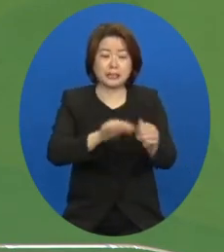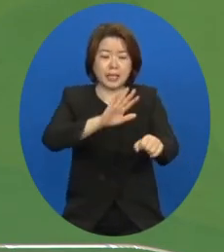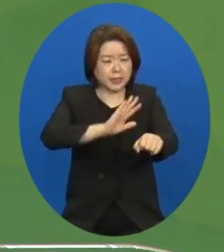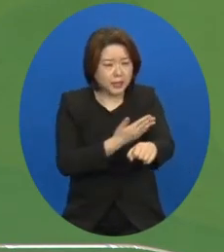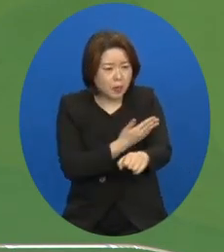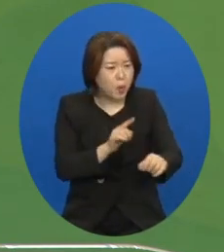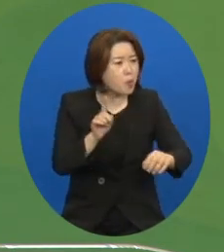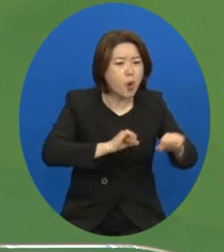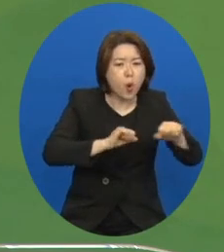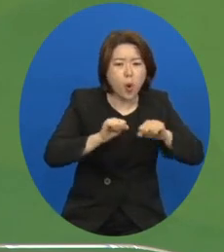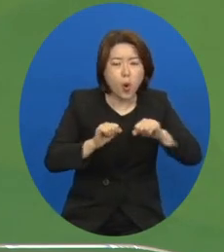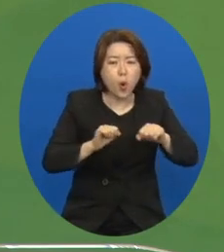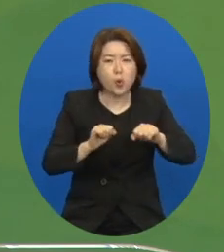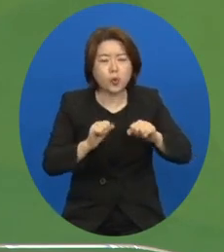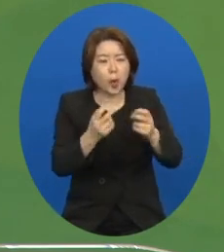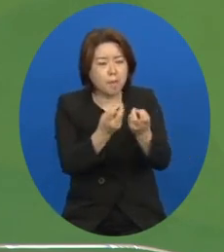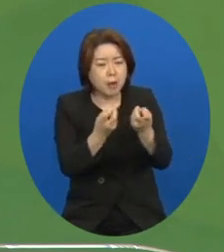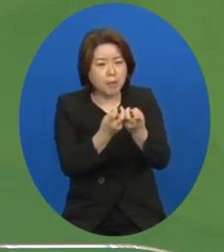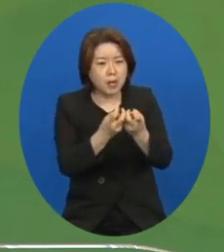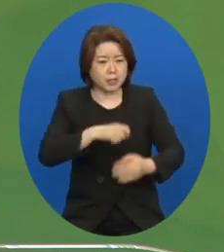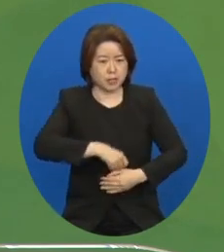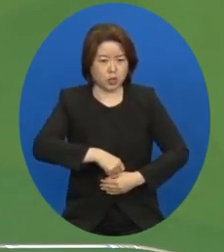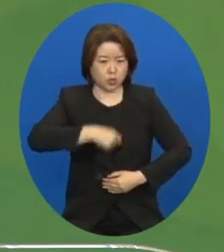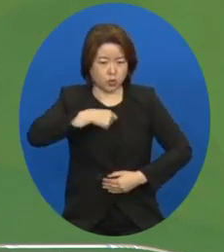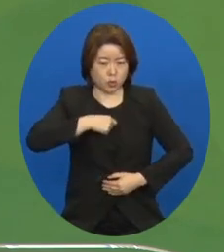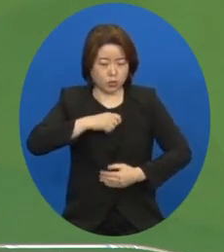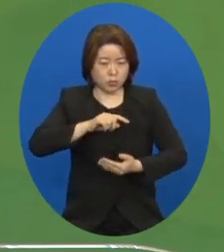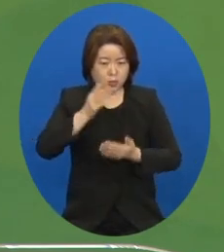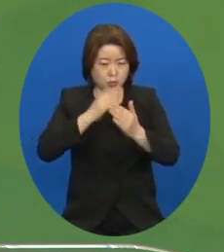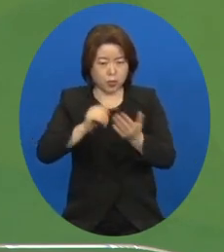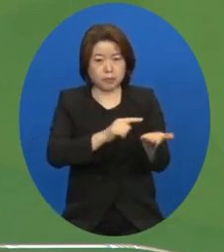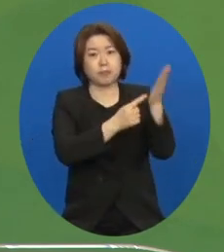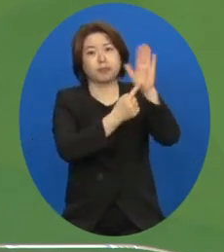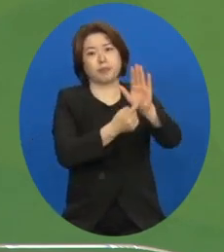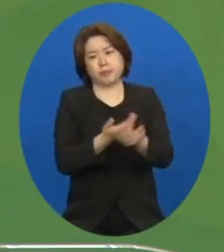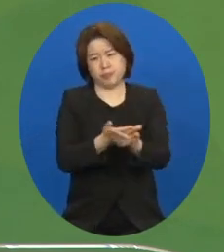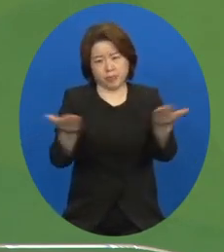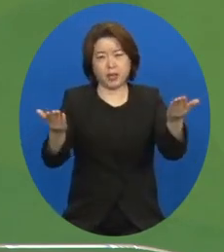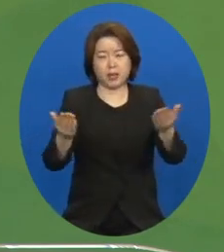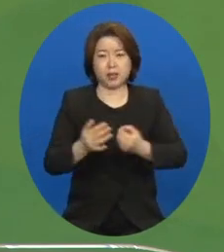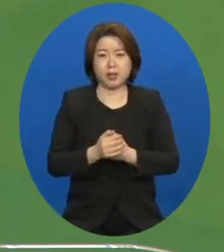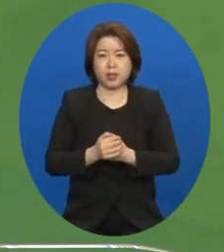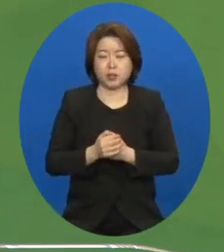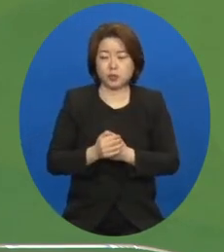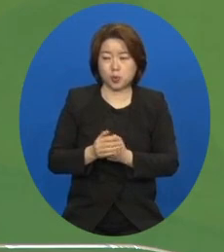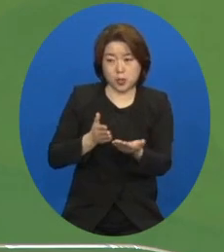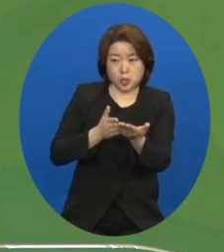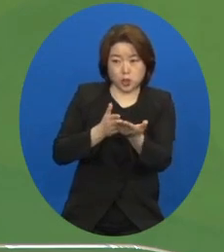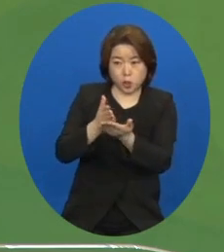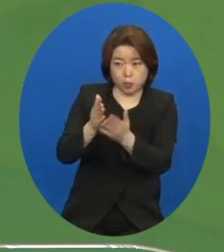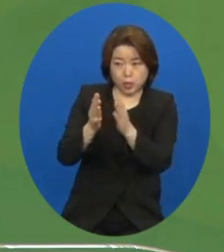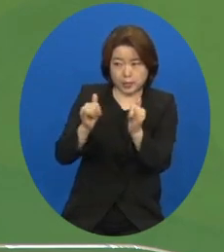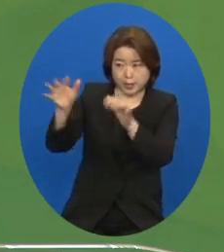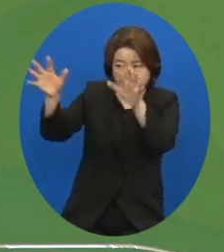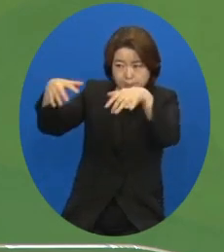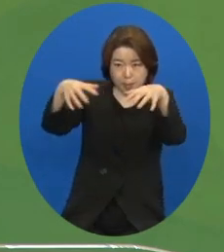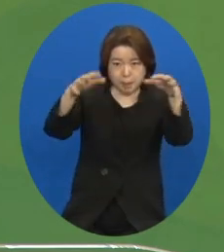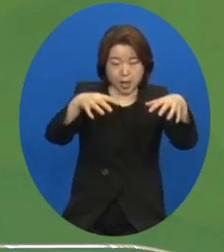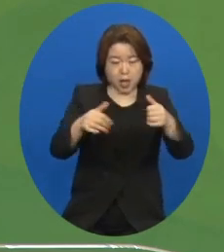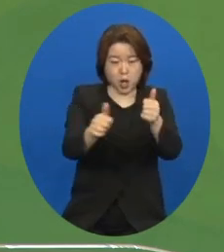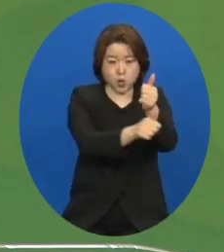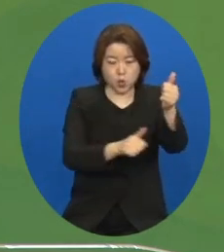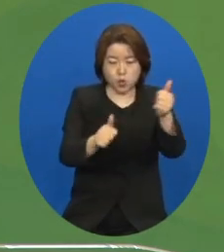것, 잘못 대처했던 것들을 솔직하게 다 공개했습니다. 그리고 전문가들을 중심으로